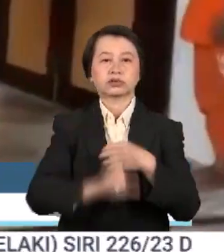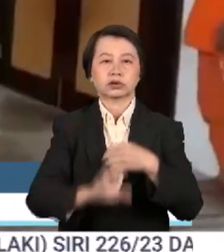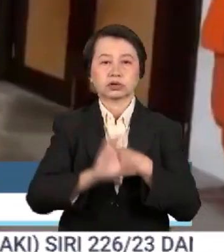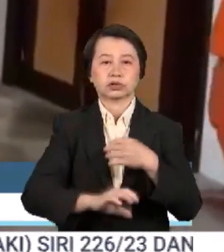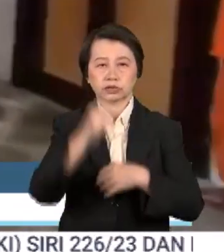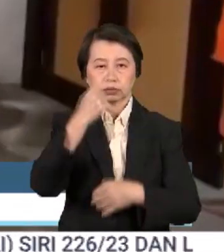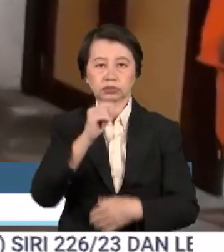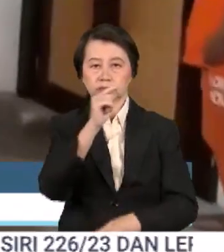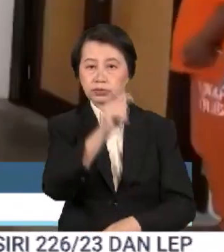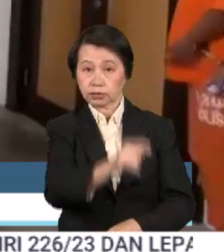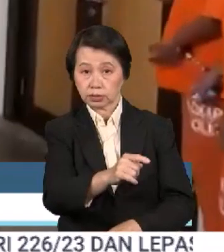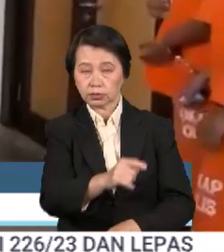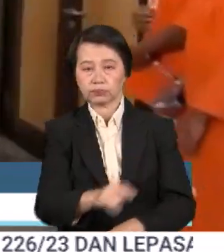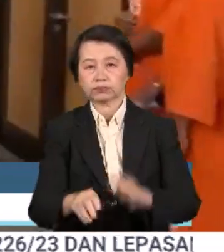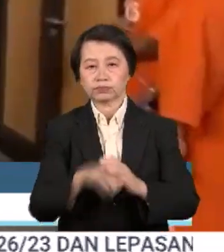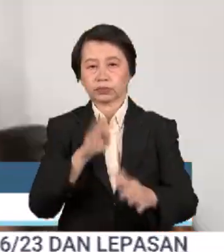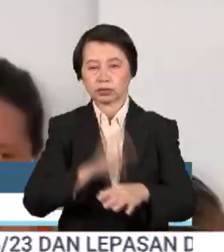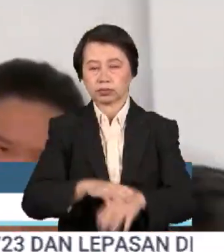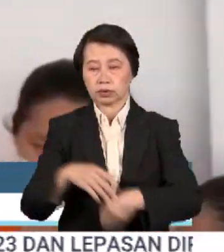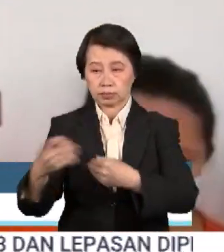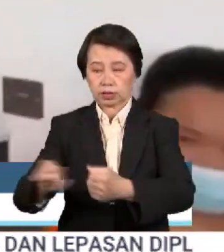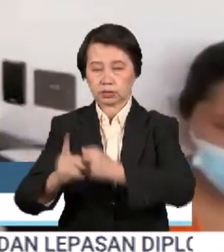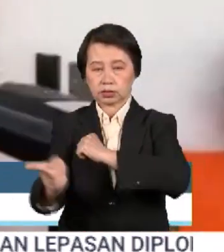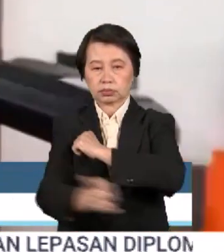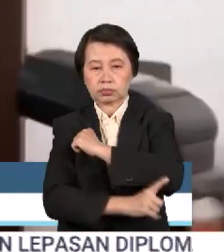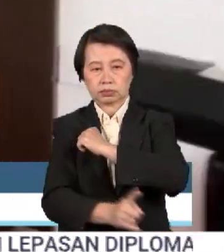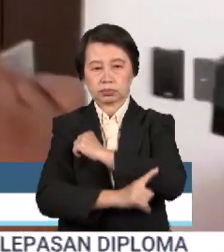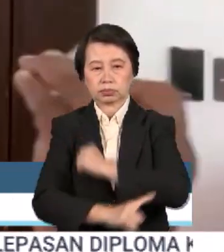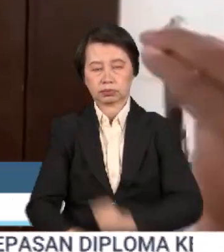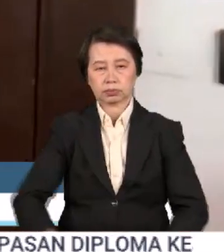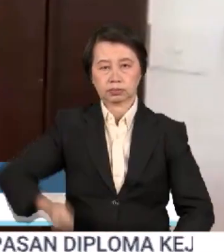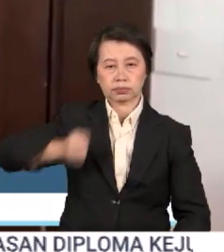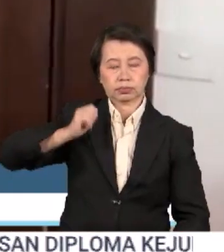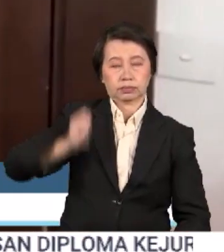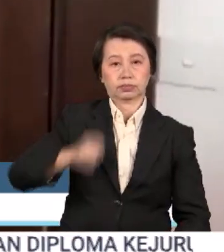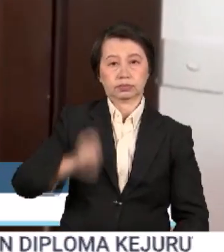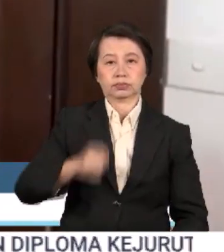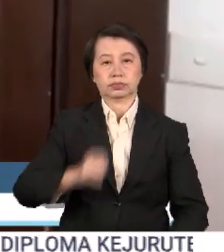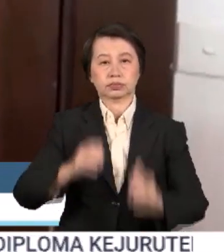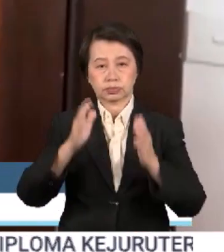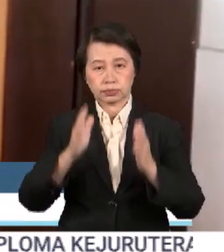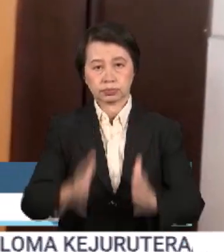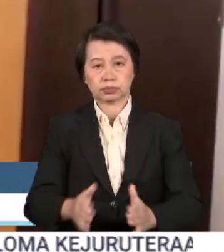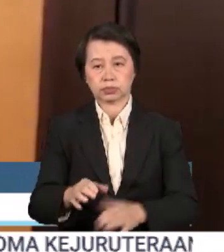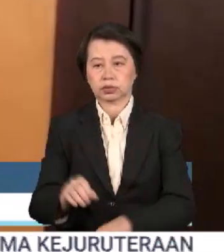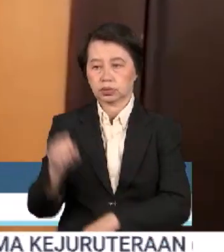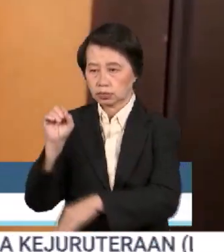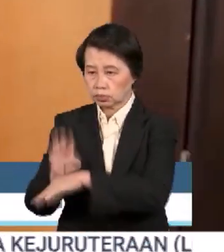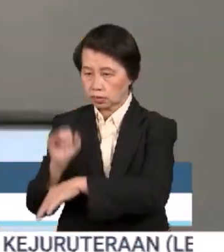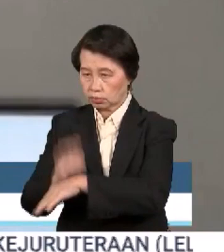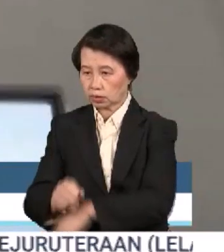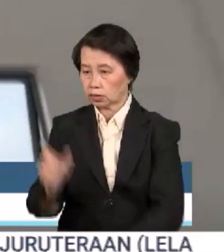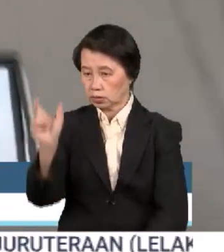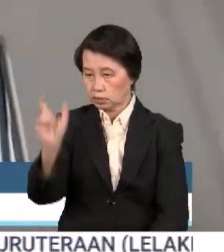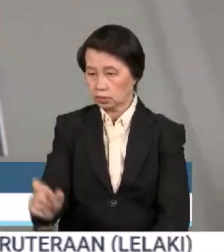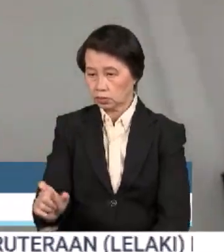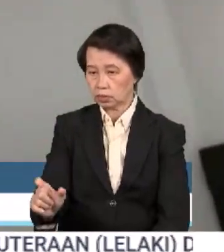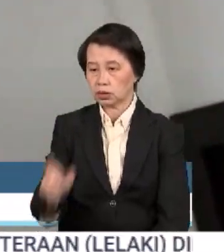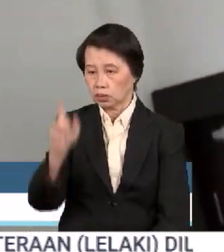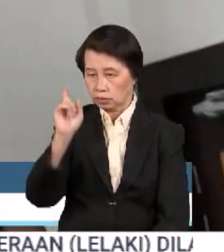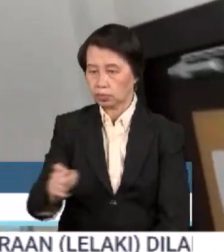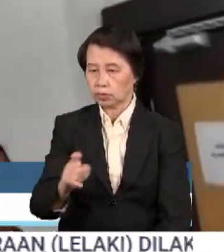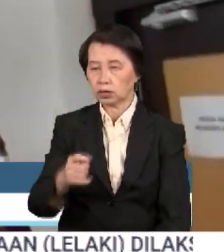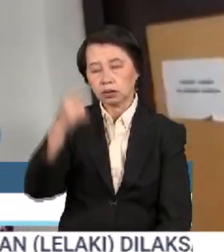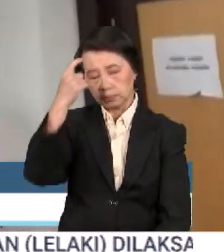kepada mangsa ketika jatuhkan hukuman majistret Siti Hanum Mohamad sah menasihatkan tertuduh agar